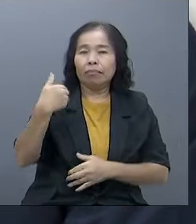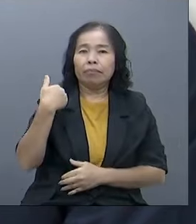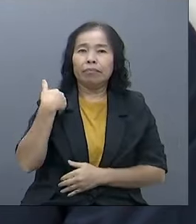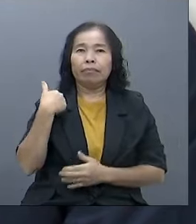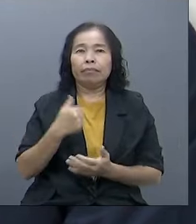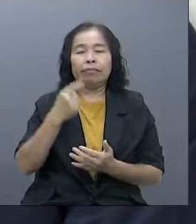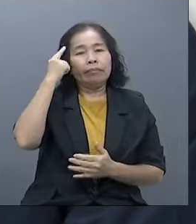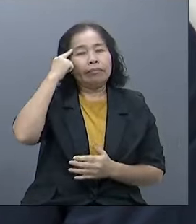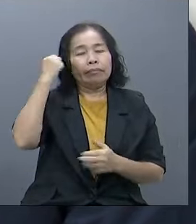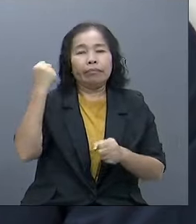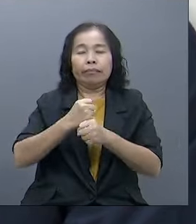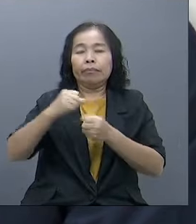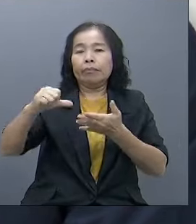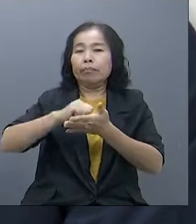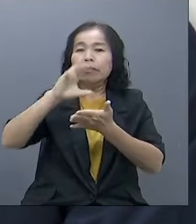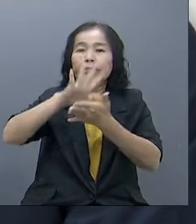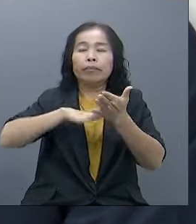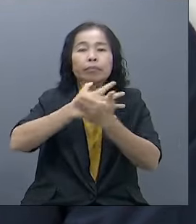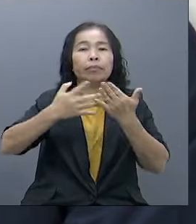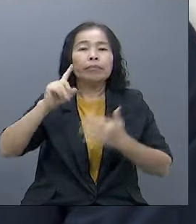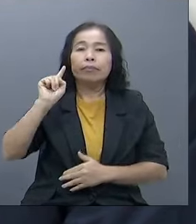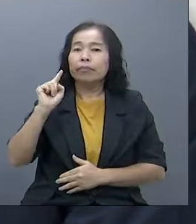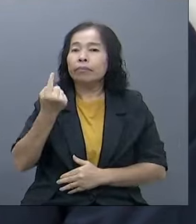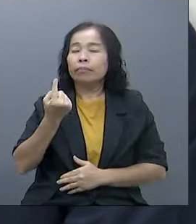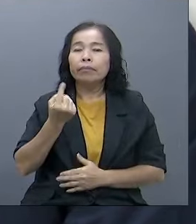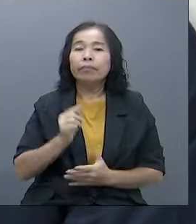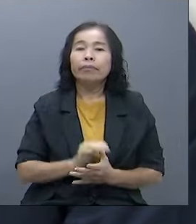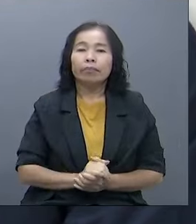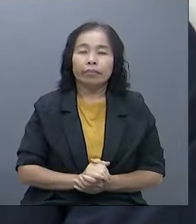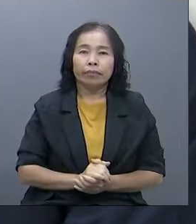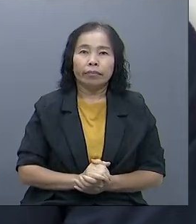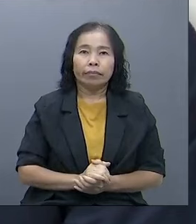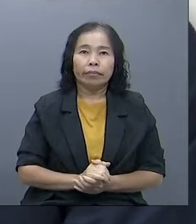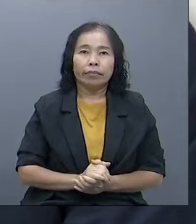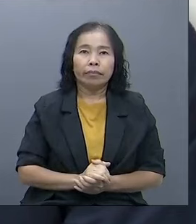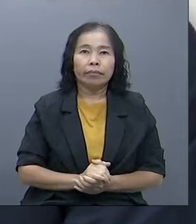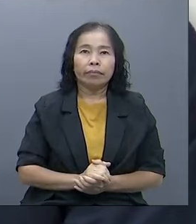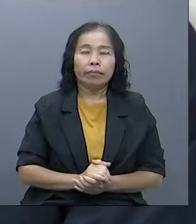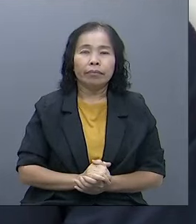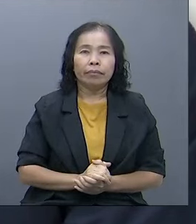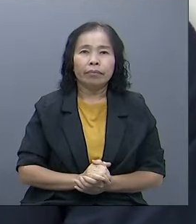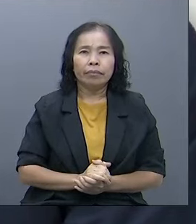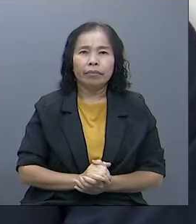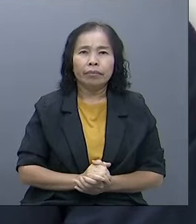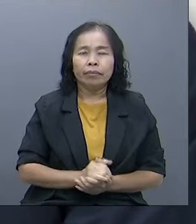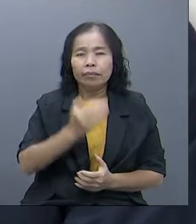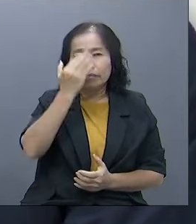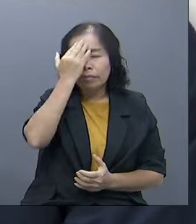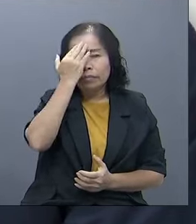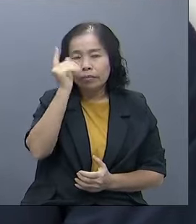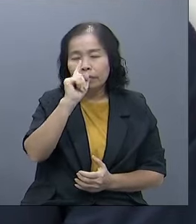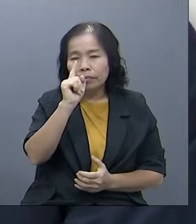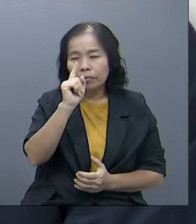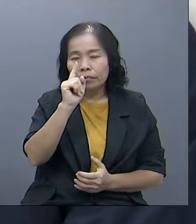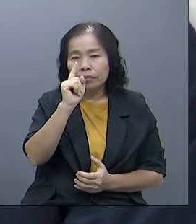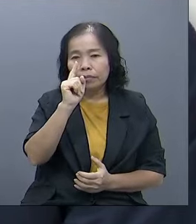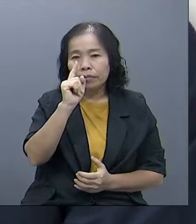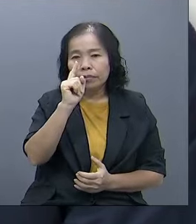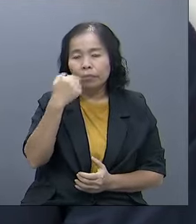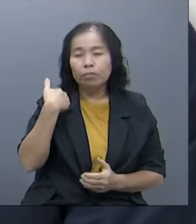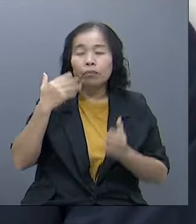ะ เนื่องจากทุกคนไปทำงานที่ต่างจังหวัดนะครับดังนั้นเนี่ยคนก็อาจ